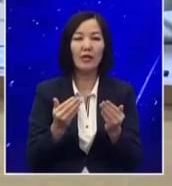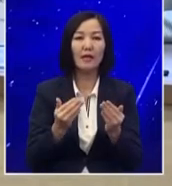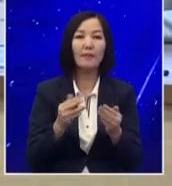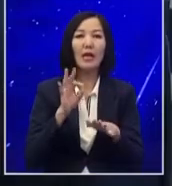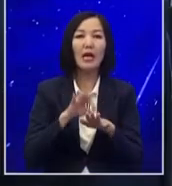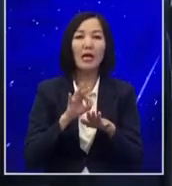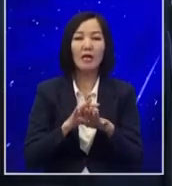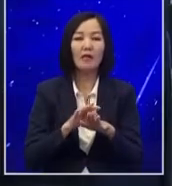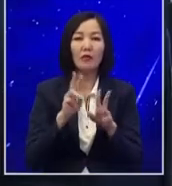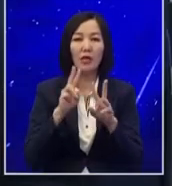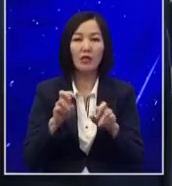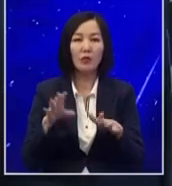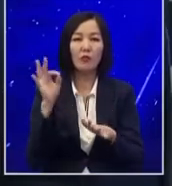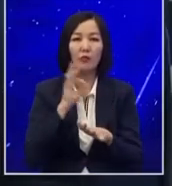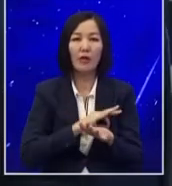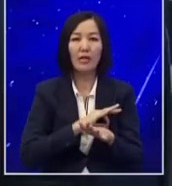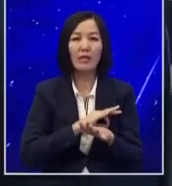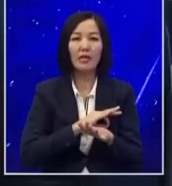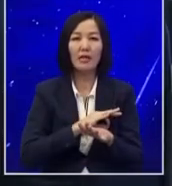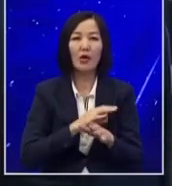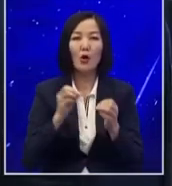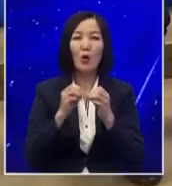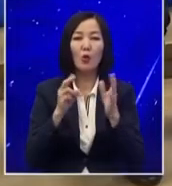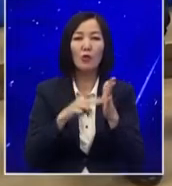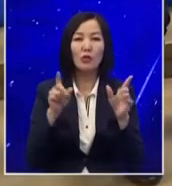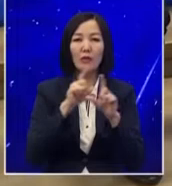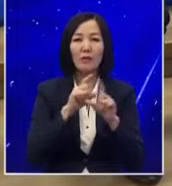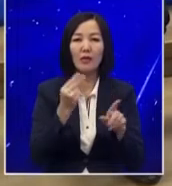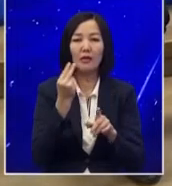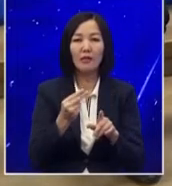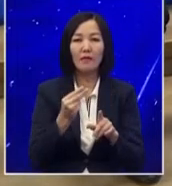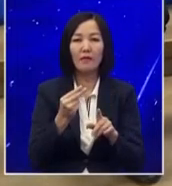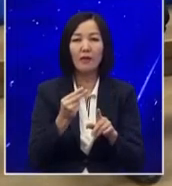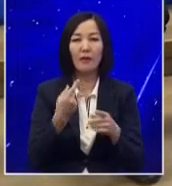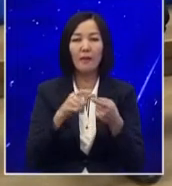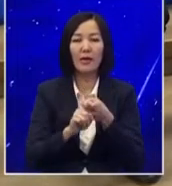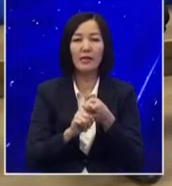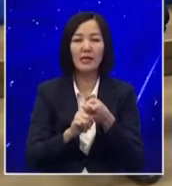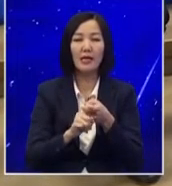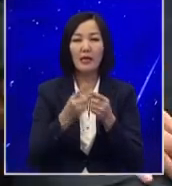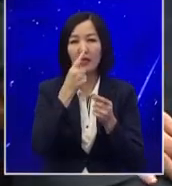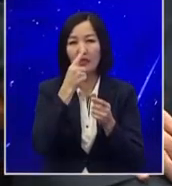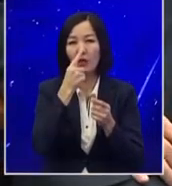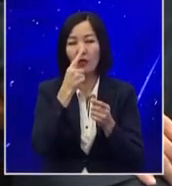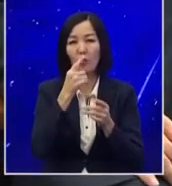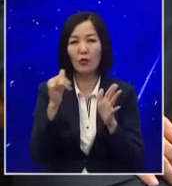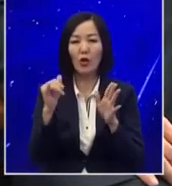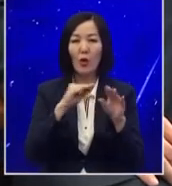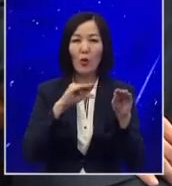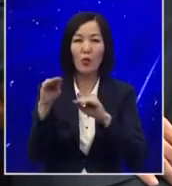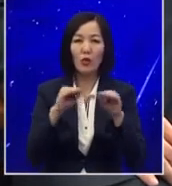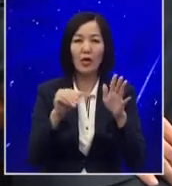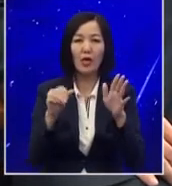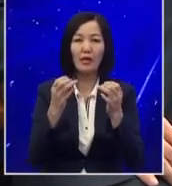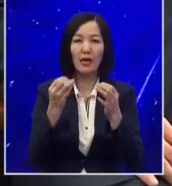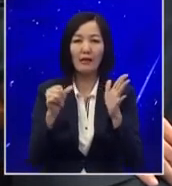анықтау үшін пайдаланылады. Жүйе облыстағы 17 мекемеде цифрлық негізде байланыстырылған. Таяу арада қондырғыға тағы